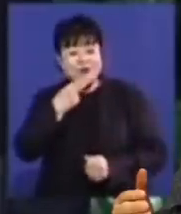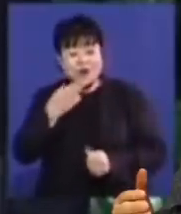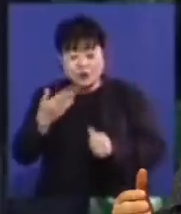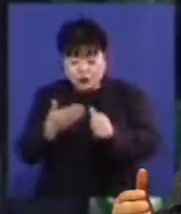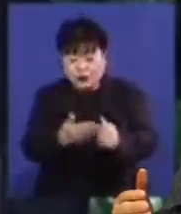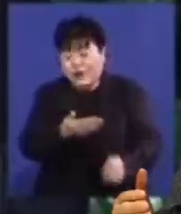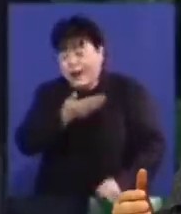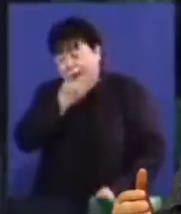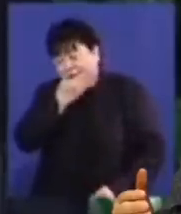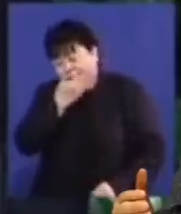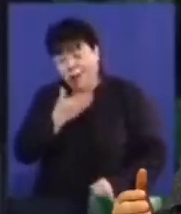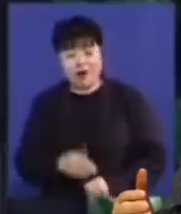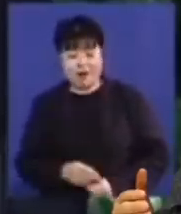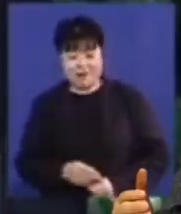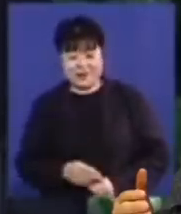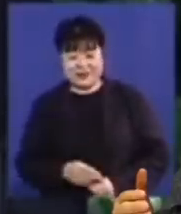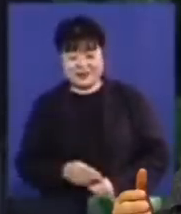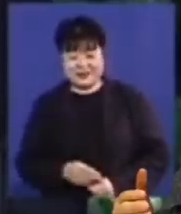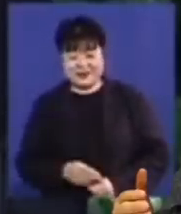것이 아깝기 시작하면